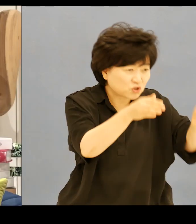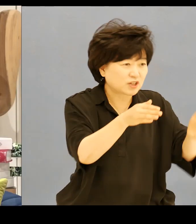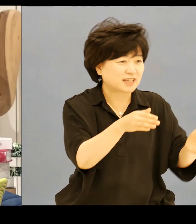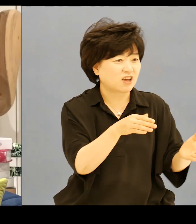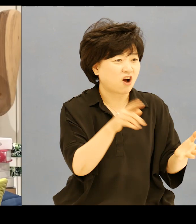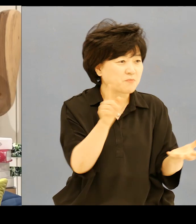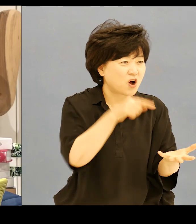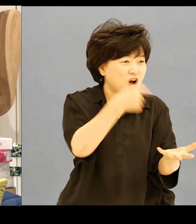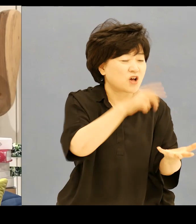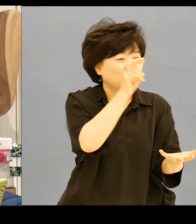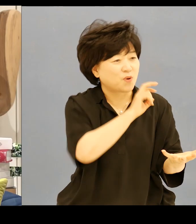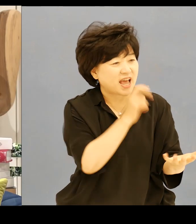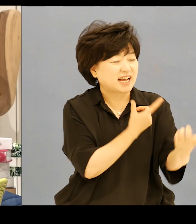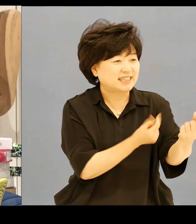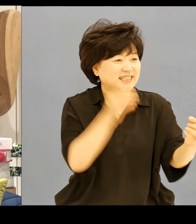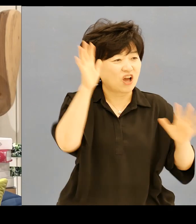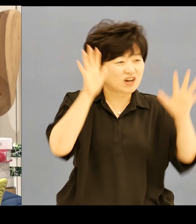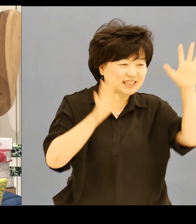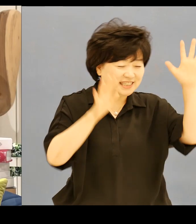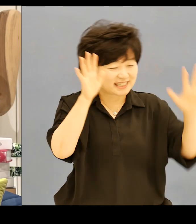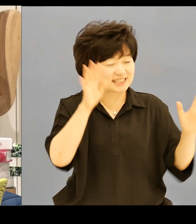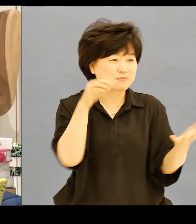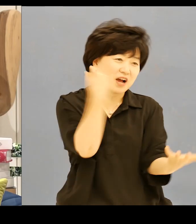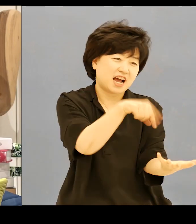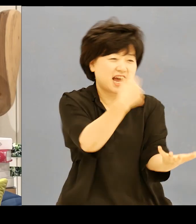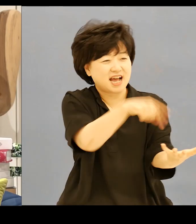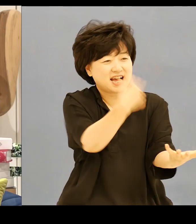몰두하고 이제 노래 부르고 연기하다